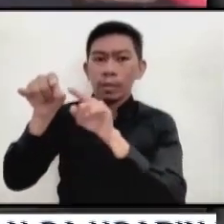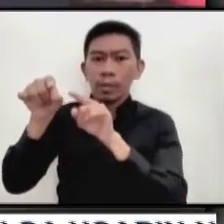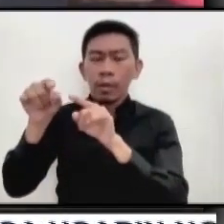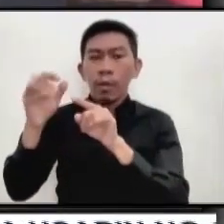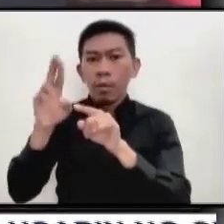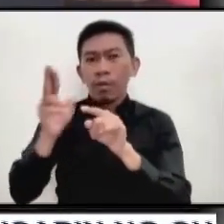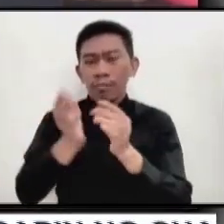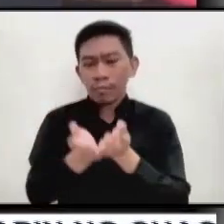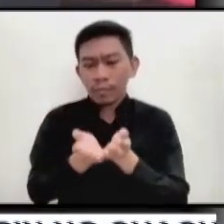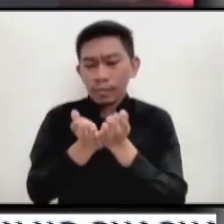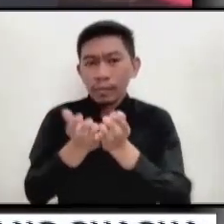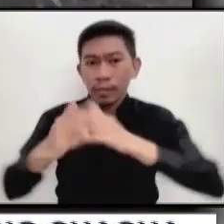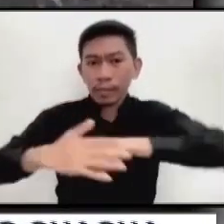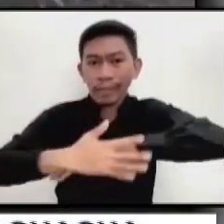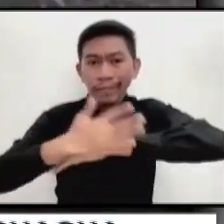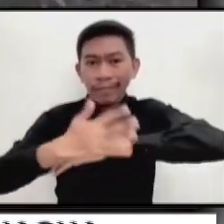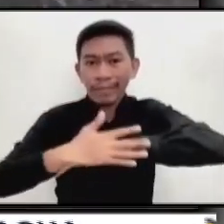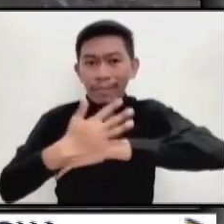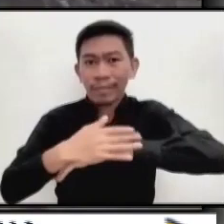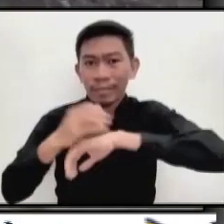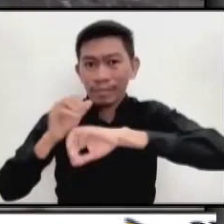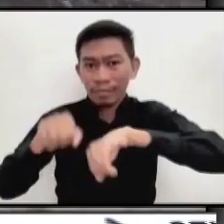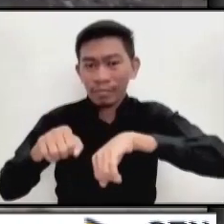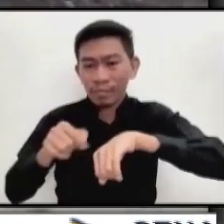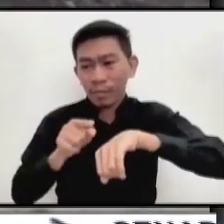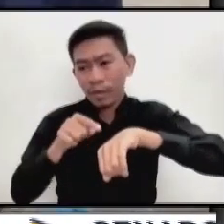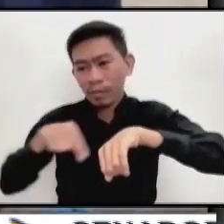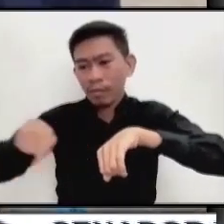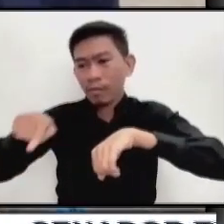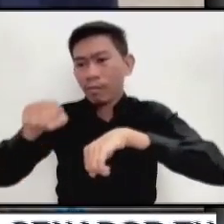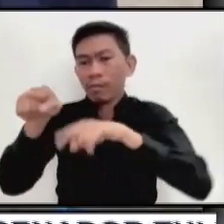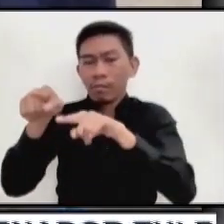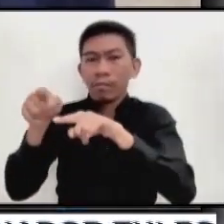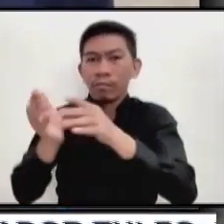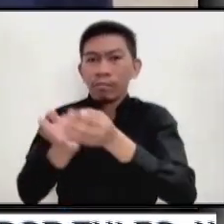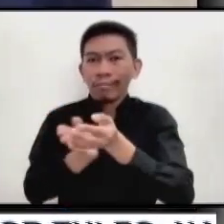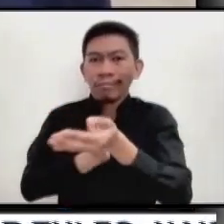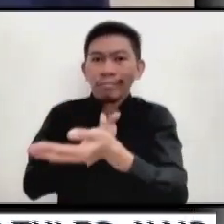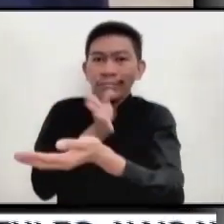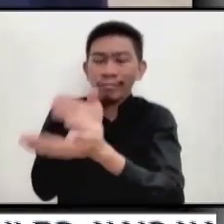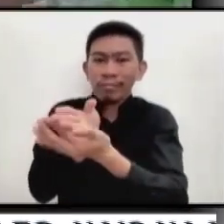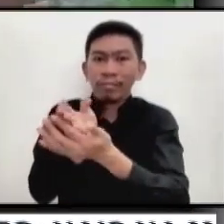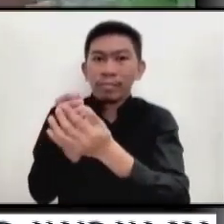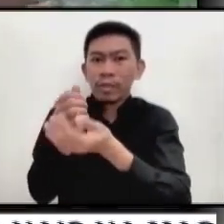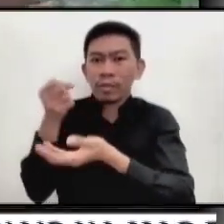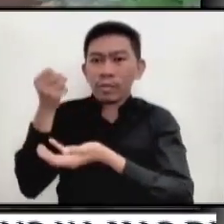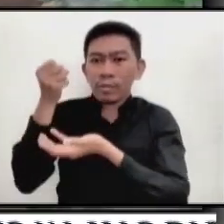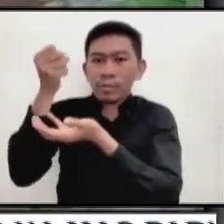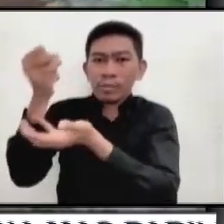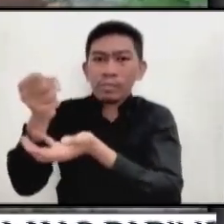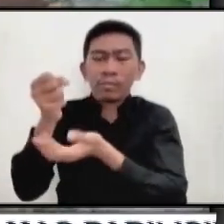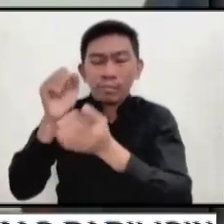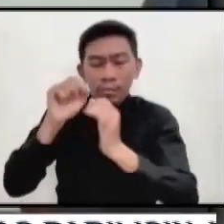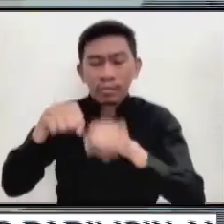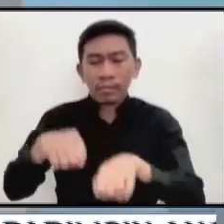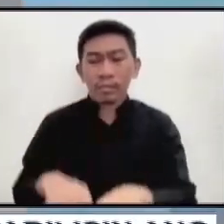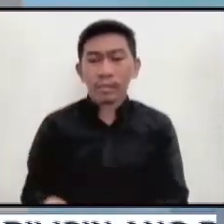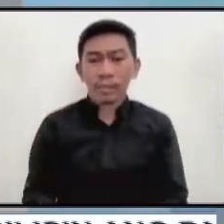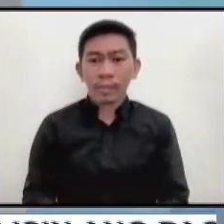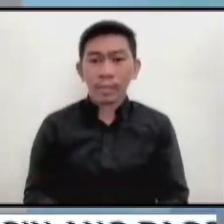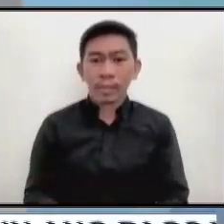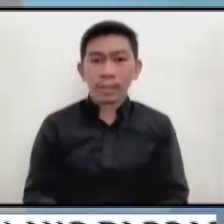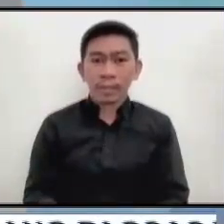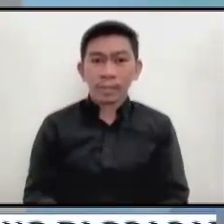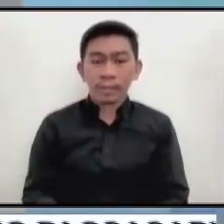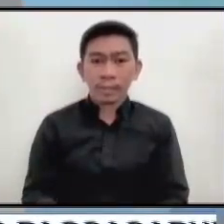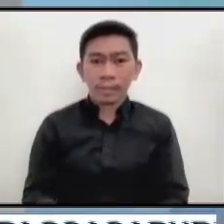ang pwedeng accessible na lang na paraan para madala yung mga tulong. Okay, Governor, sa inyo